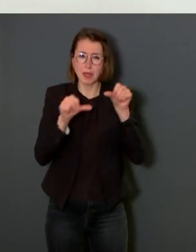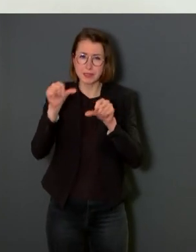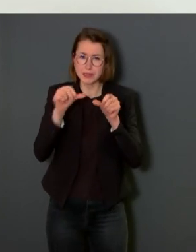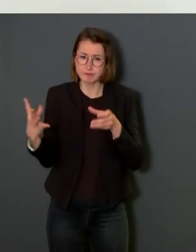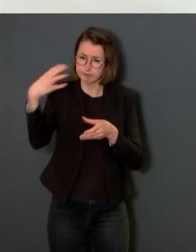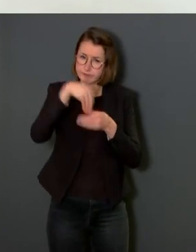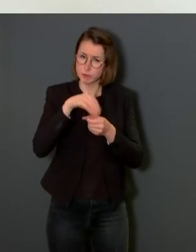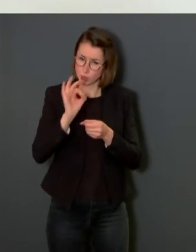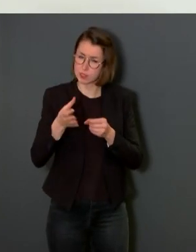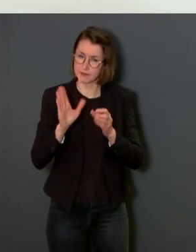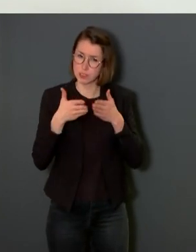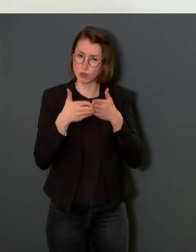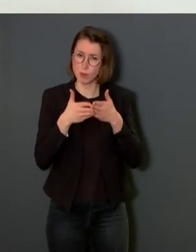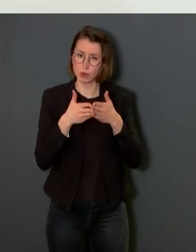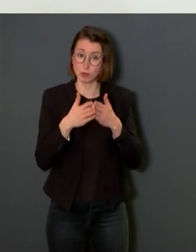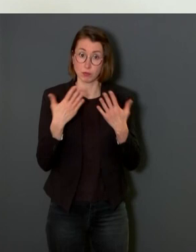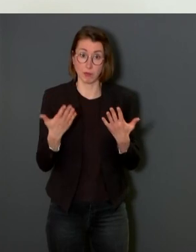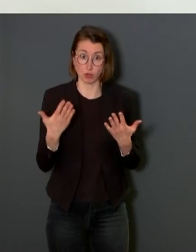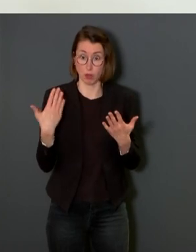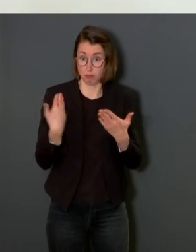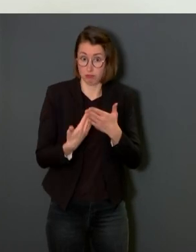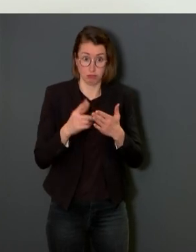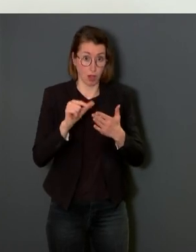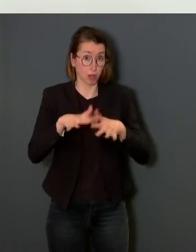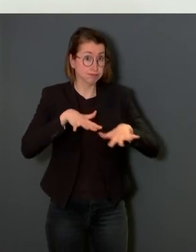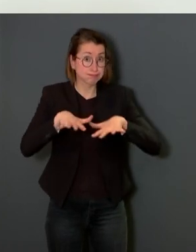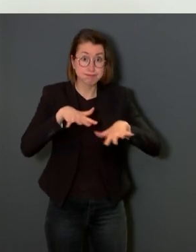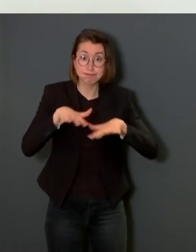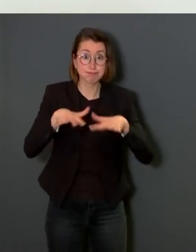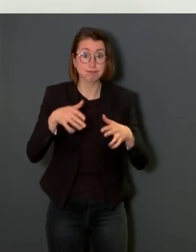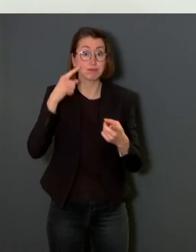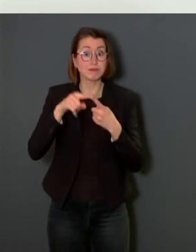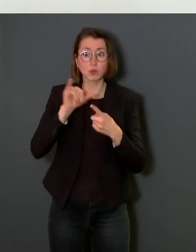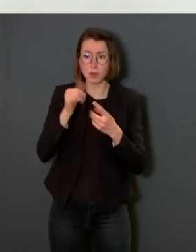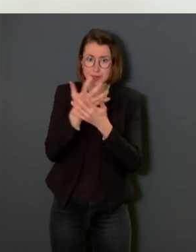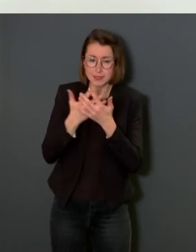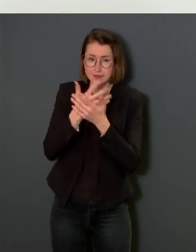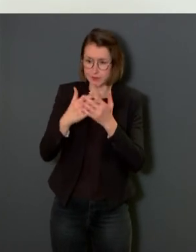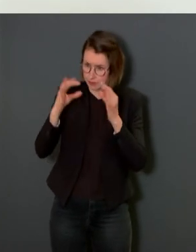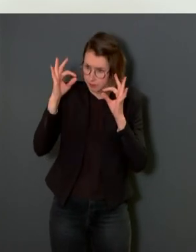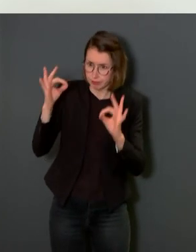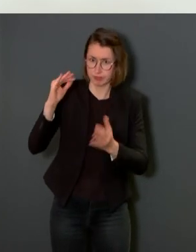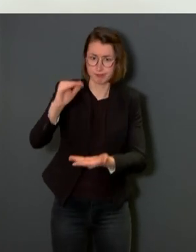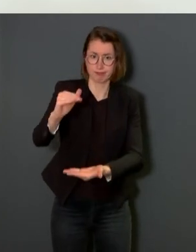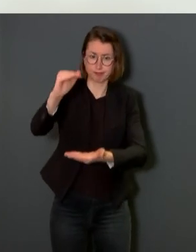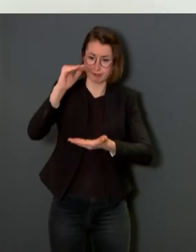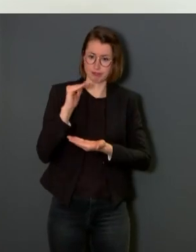c'est en train de se faire pour avoir des données objectives. Par rapport à